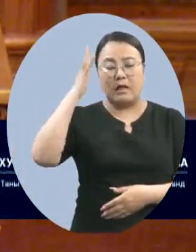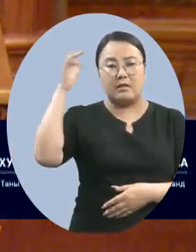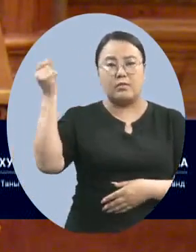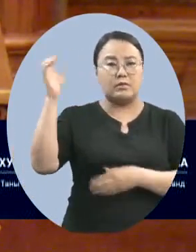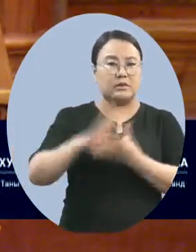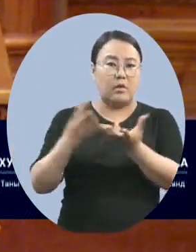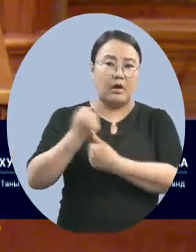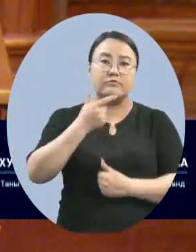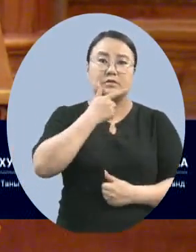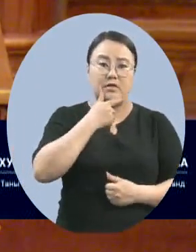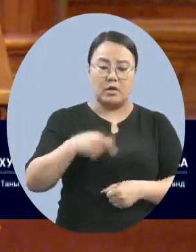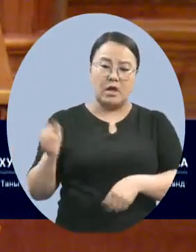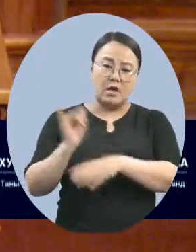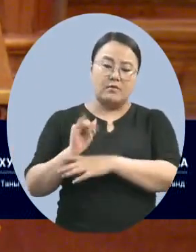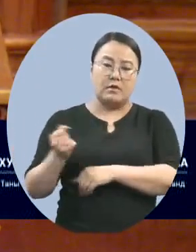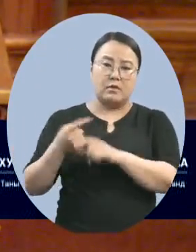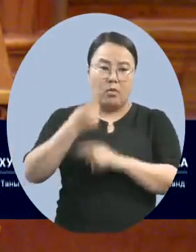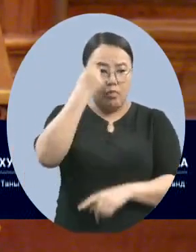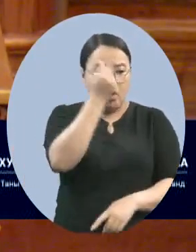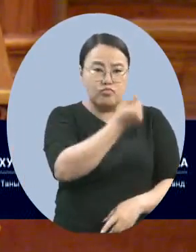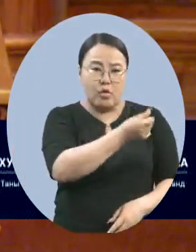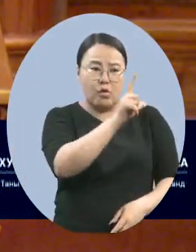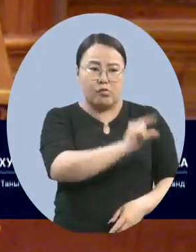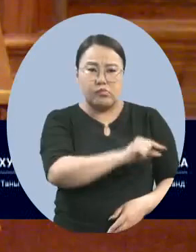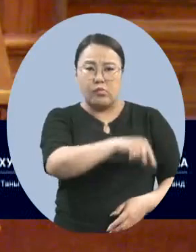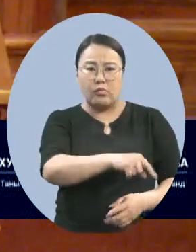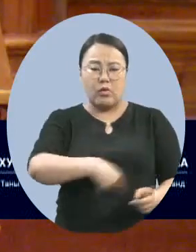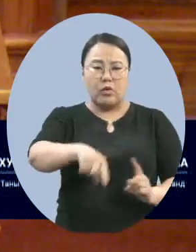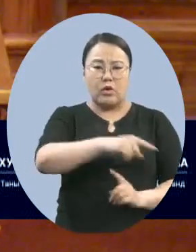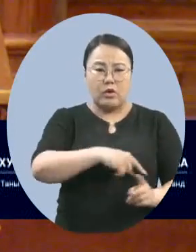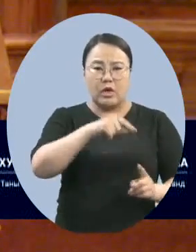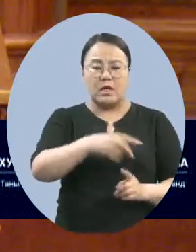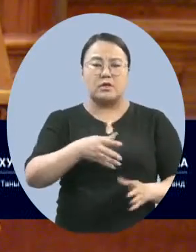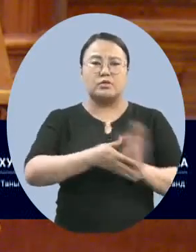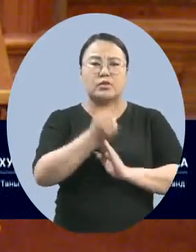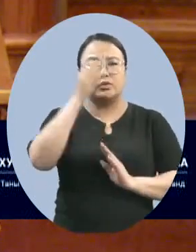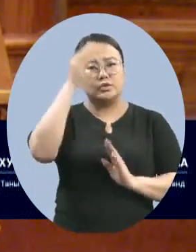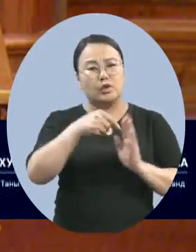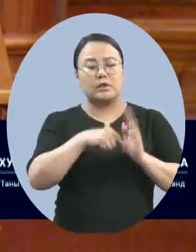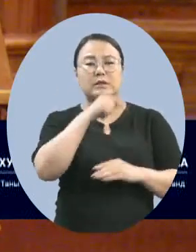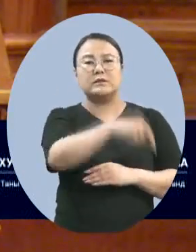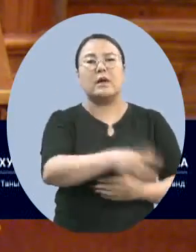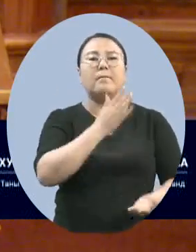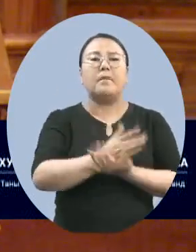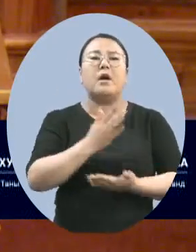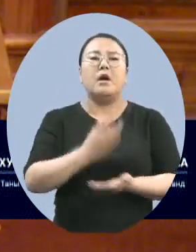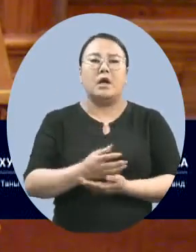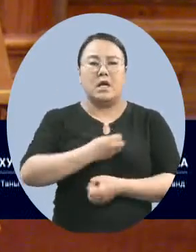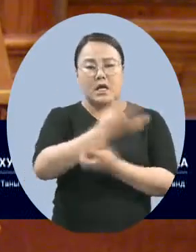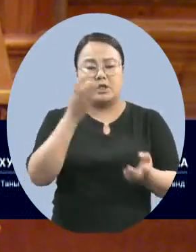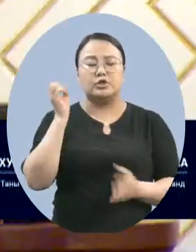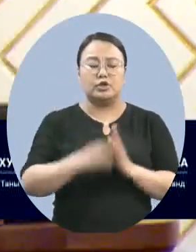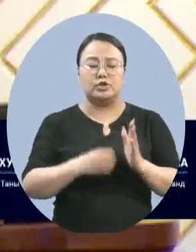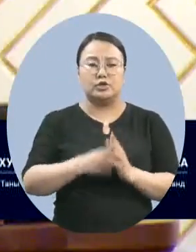буурна. Иймгүй инфляцийн үүдэж Монгол төгрөгийн анс сулрах энэ чөтгөрийн тойрог руу гулсан орох эрсдэл төсвийн татгалын цаана байгааг бас